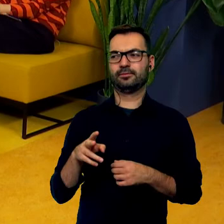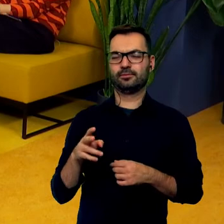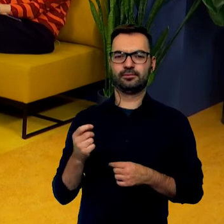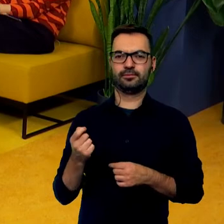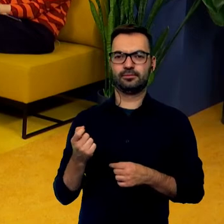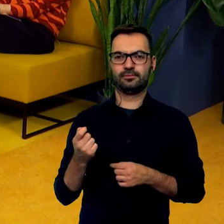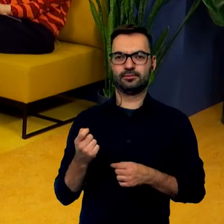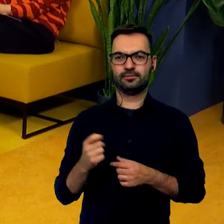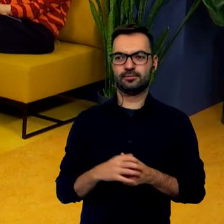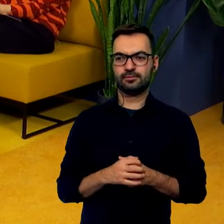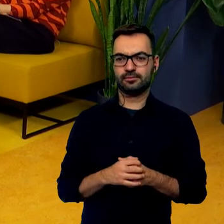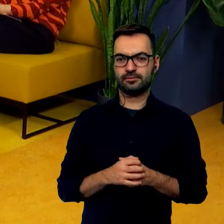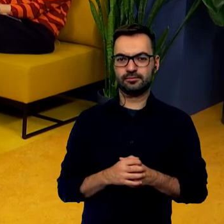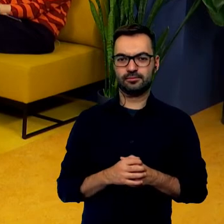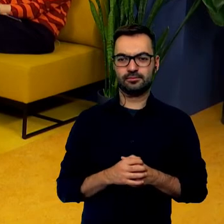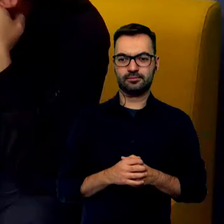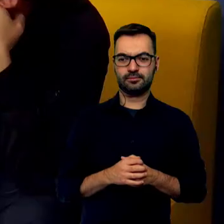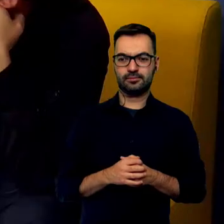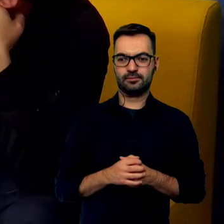jakby,